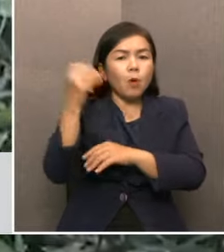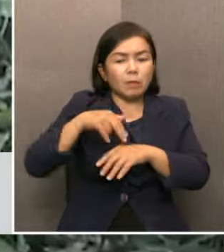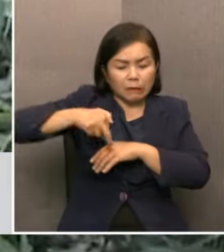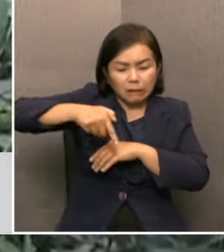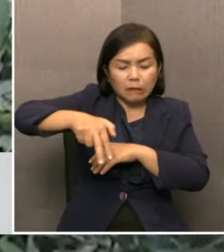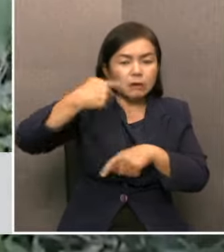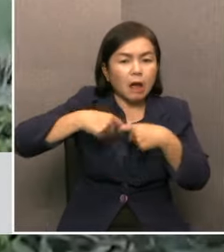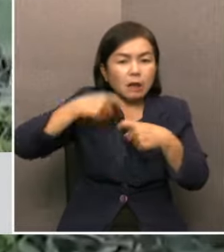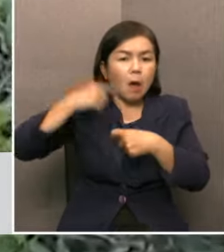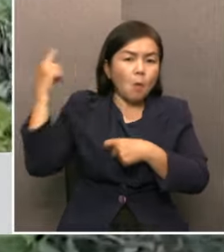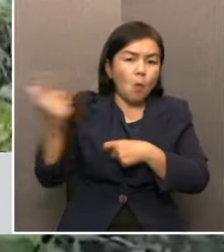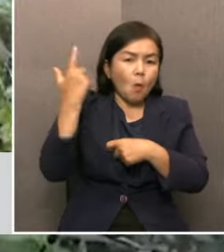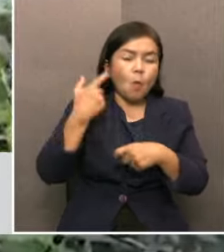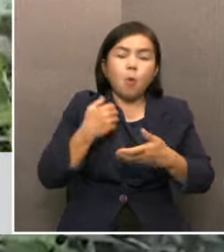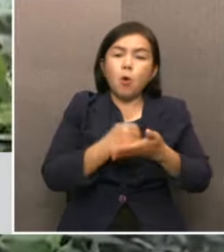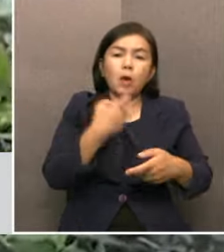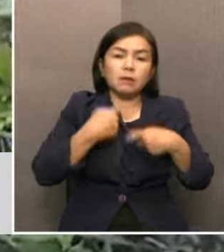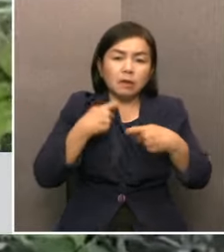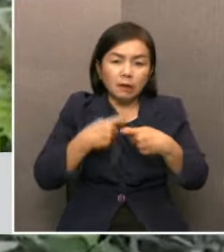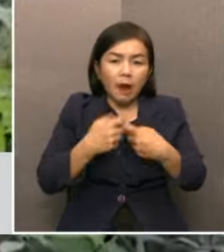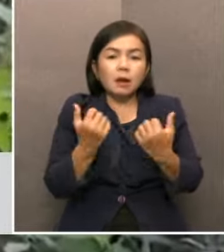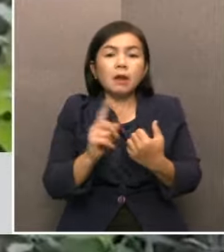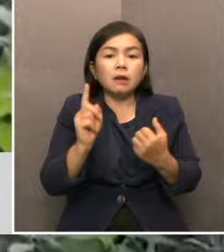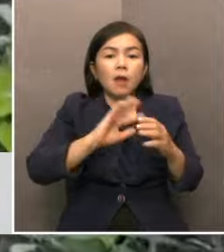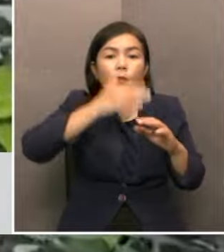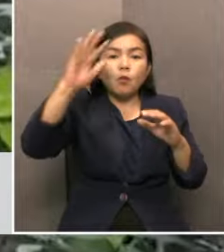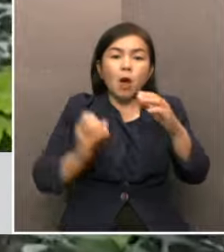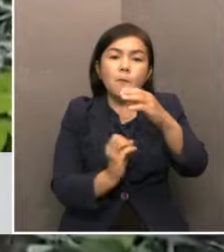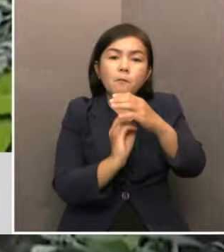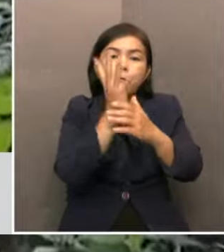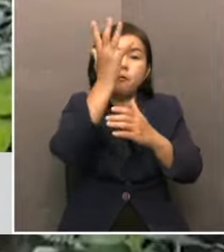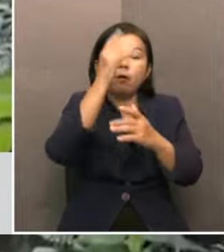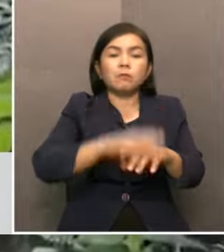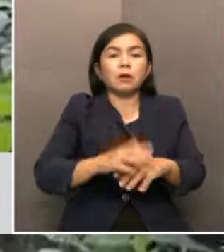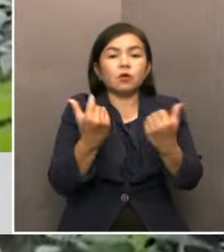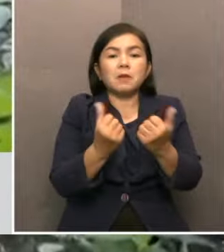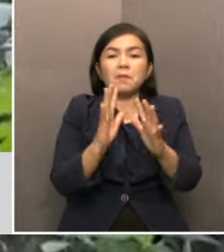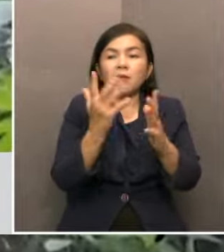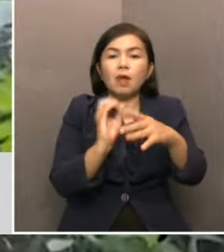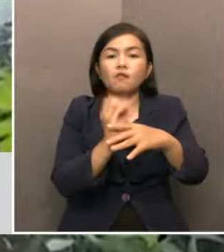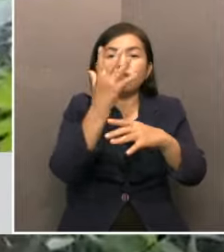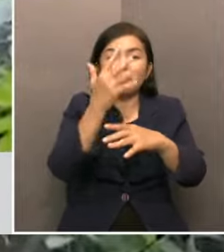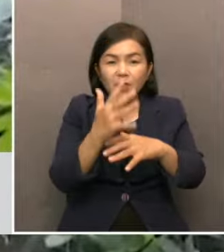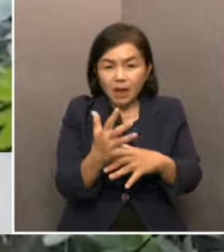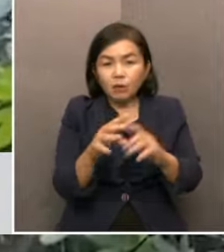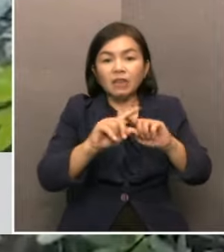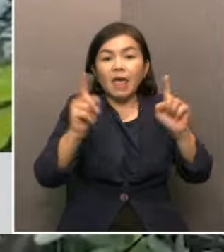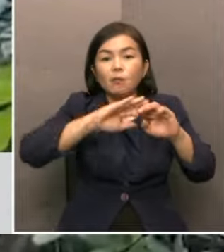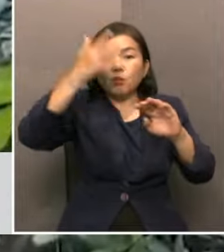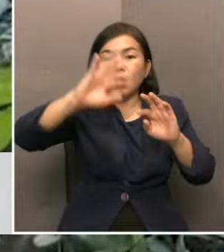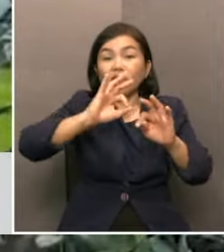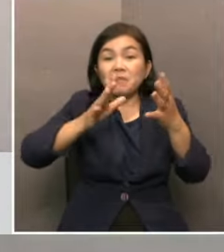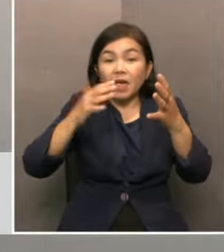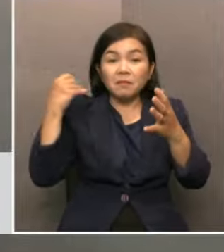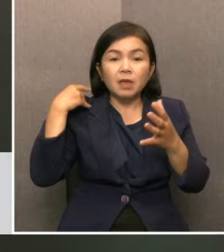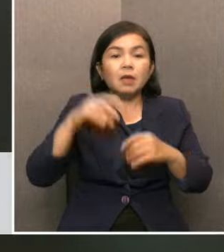ในพื้นที่ขณะที่ภูเขาไฟลูกนี้เป็นภูเขาไฟที่ดับสนิทแล้วค่ะส่วนนี่เป็นภาพฝนตกหนักน้ำท่วมถนน